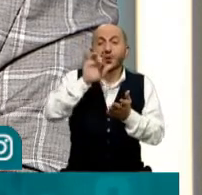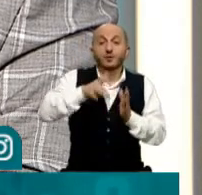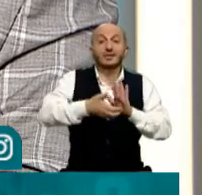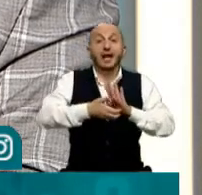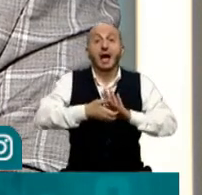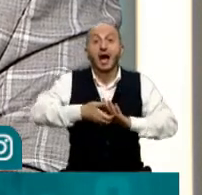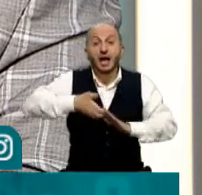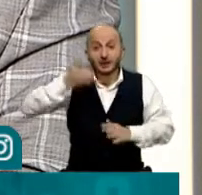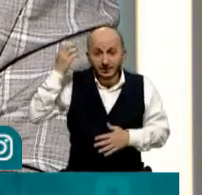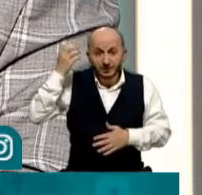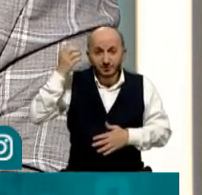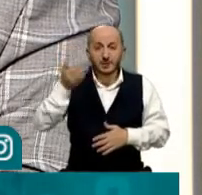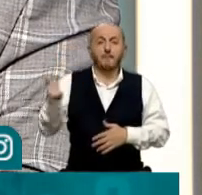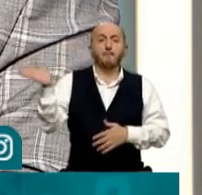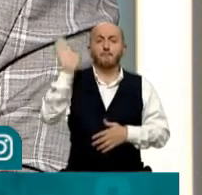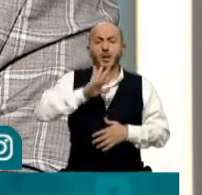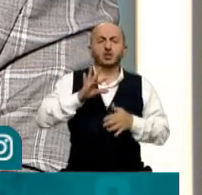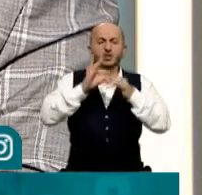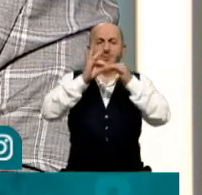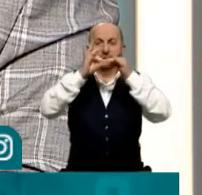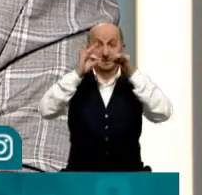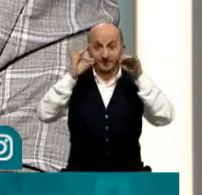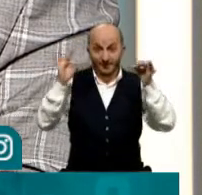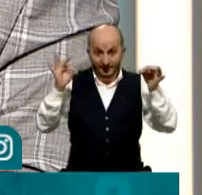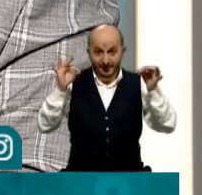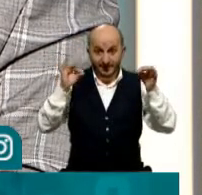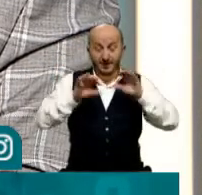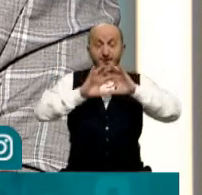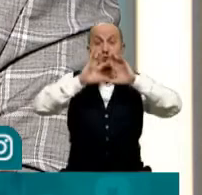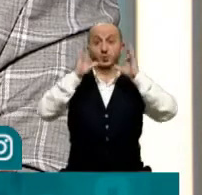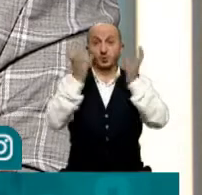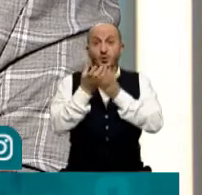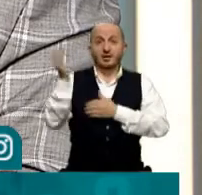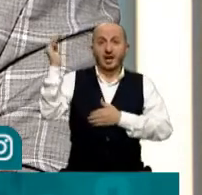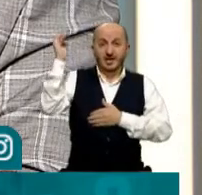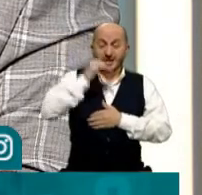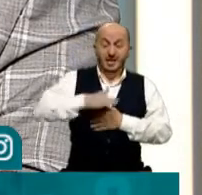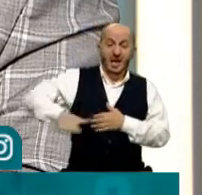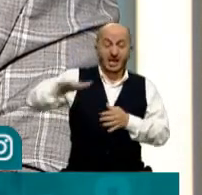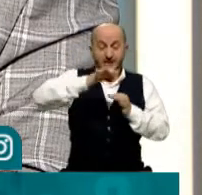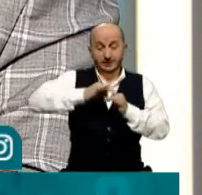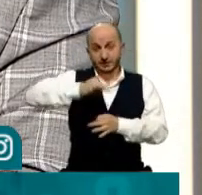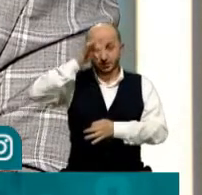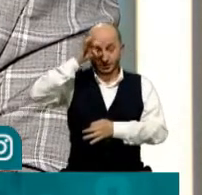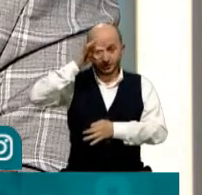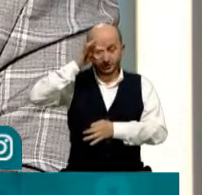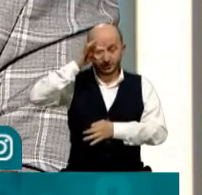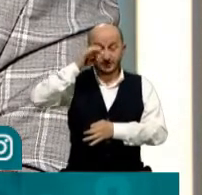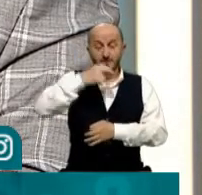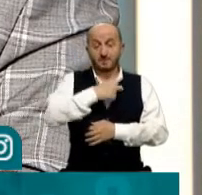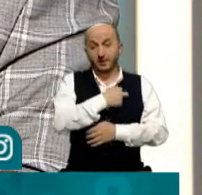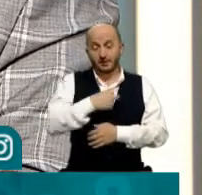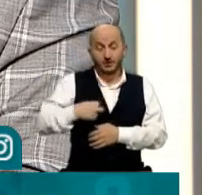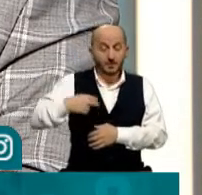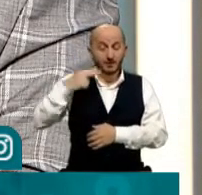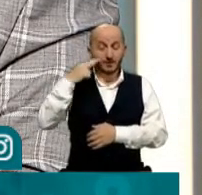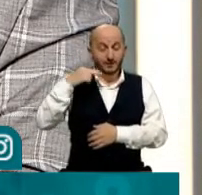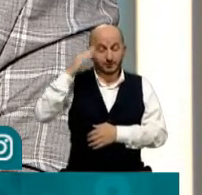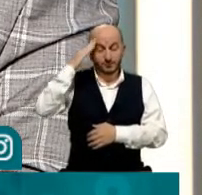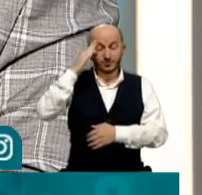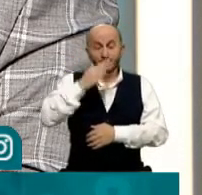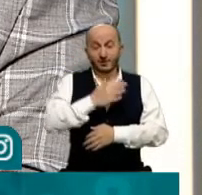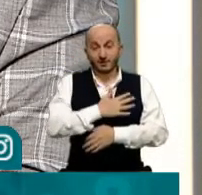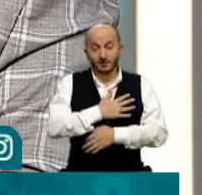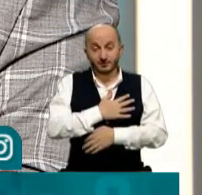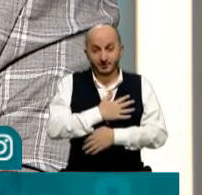kaldırılmıştır. Bir başka ifadeyle dünyaya gelen her kişinin Peygamber Efendimiz sallallahu aleyhi